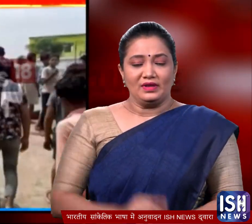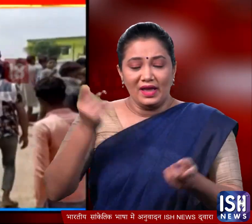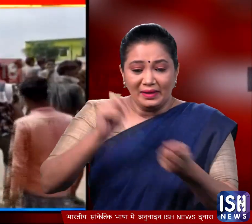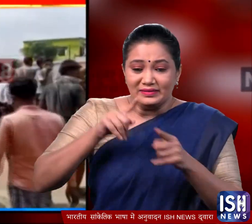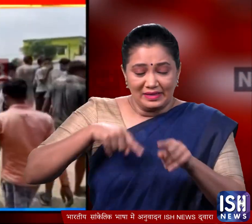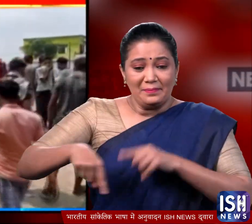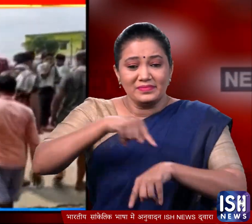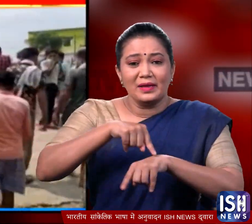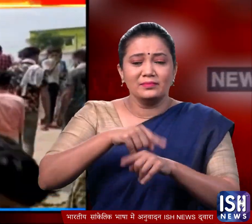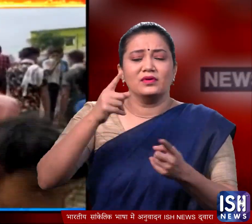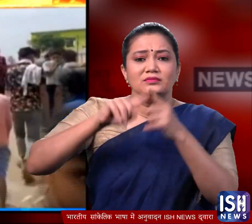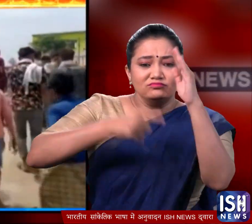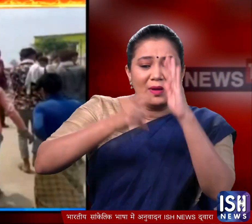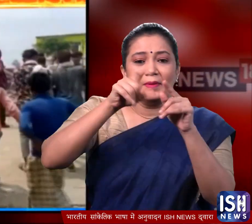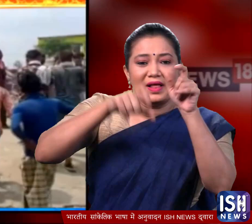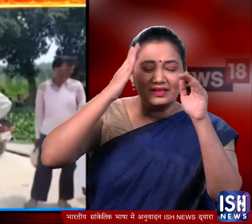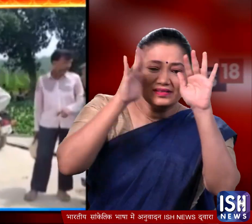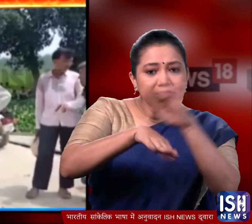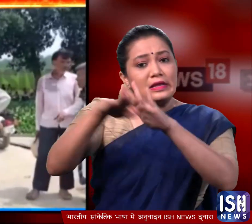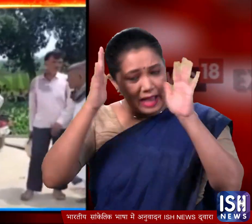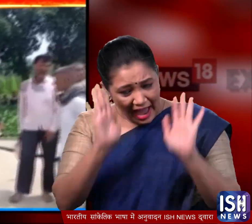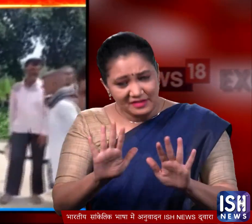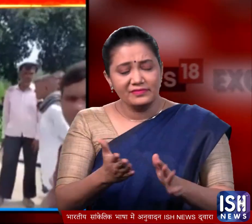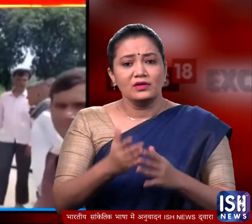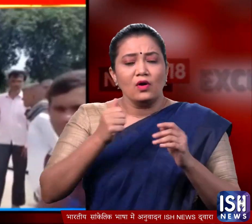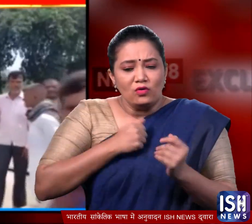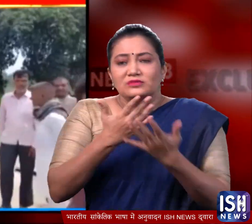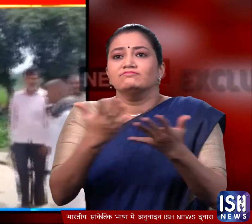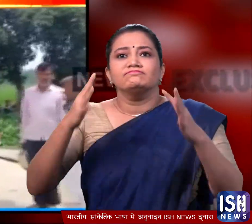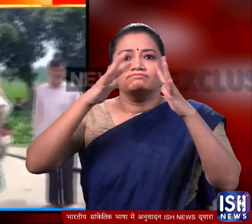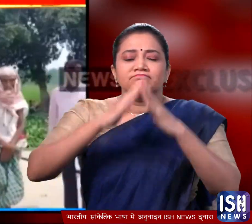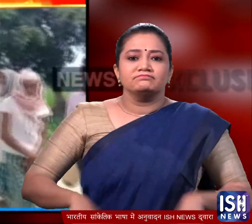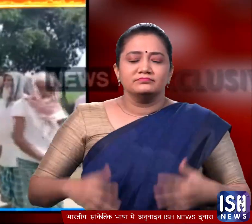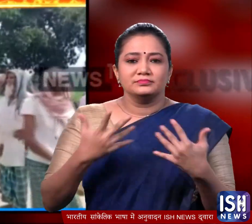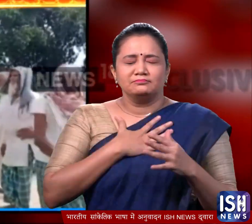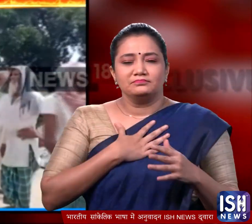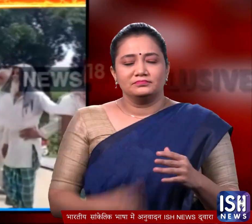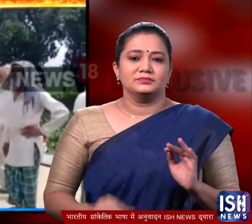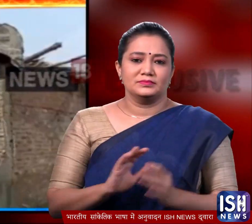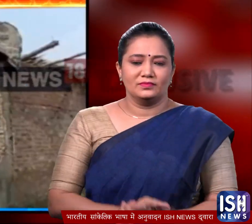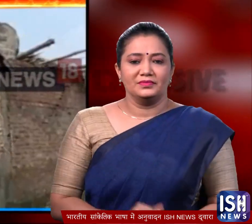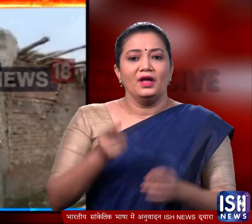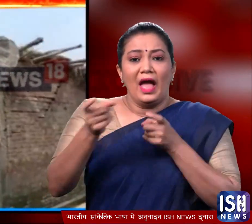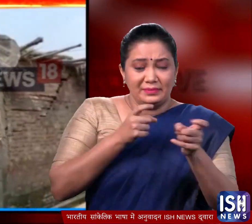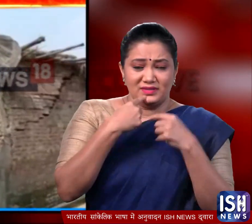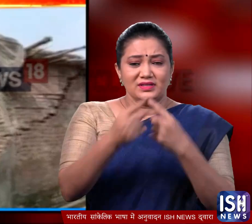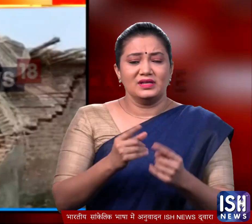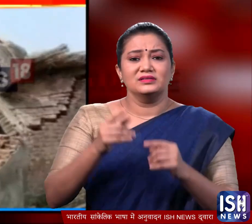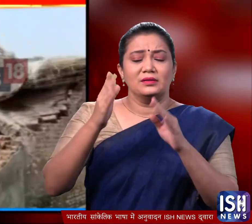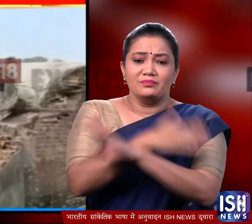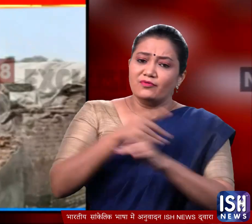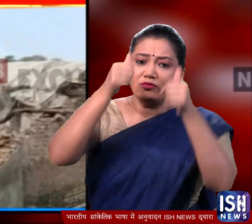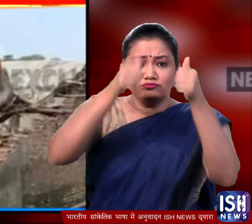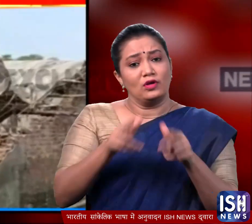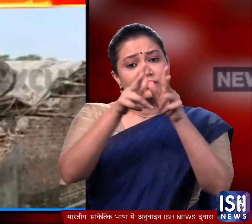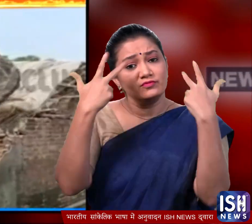जिस वक्त ये कार्रवाई की गई, वहां इन मकानों में रहने वाले लोग भी मौजूद रहे, जो अपने आशियानों को उजड़ता देख मायूस हो गए। प्रशासन ने बताया कि